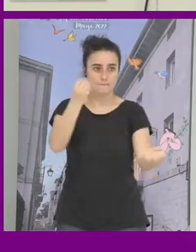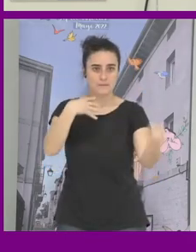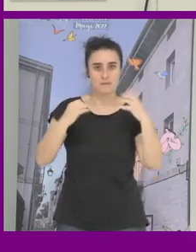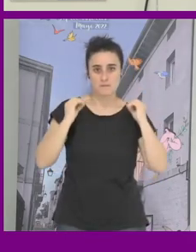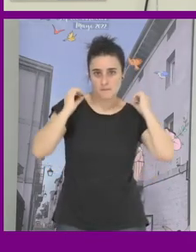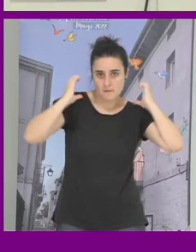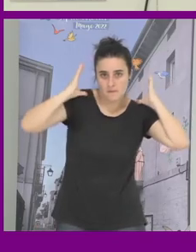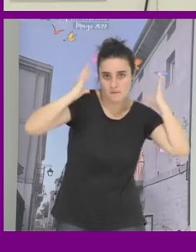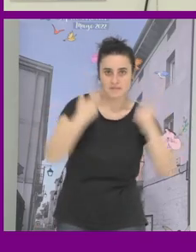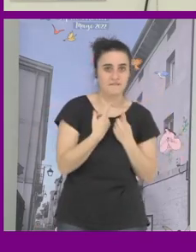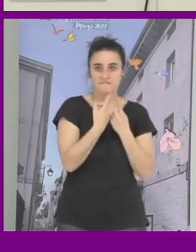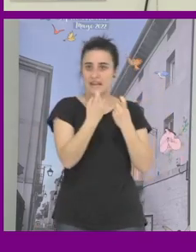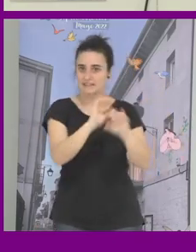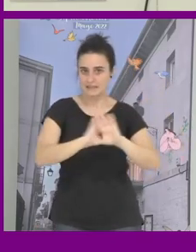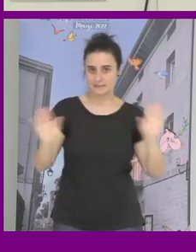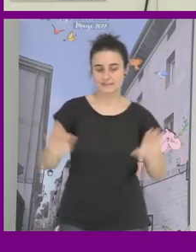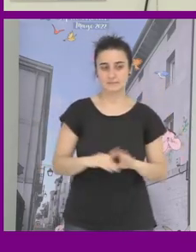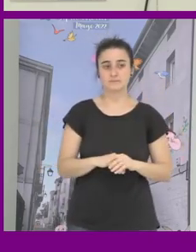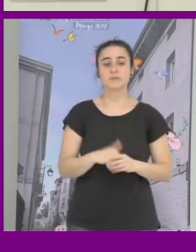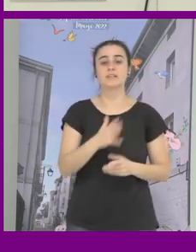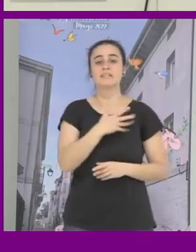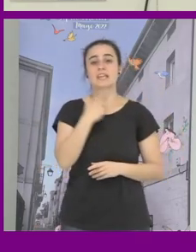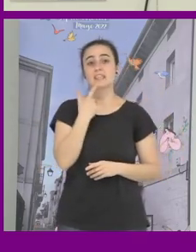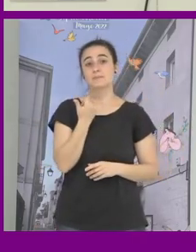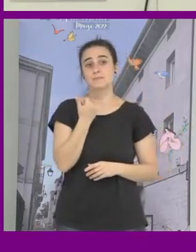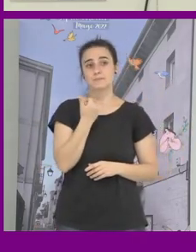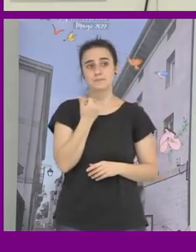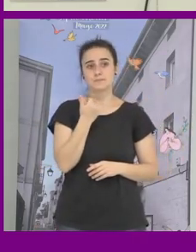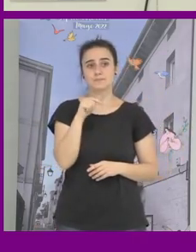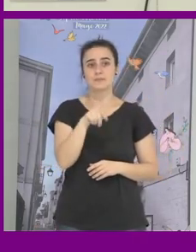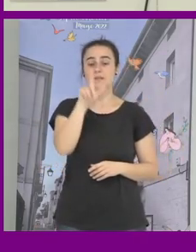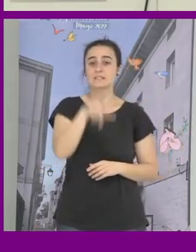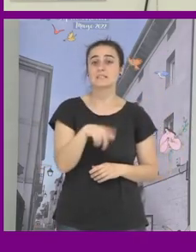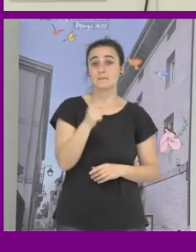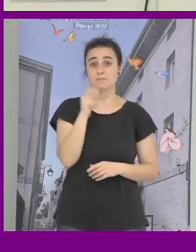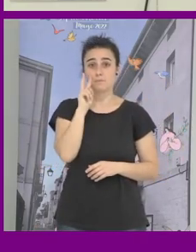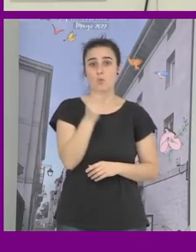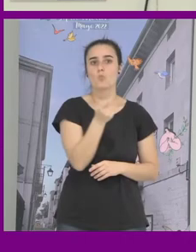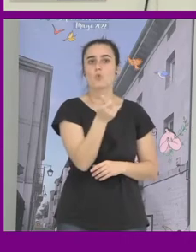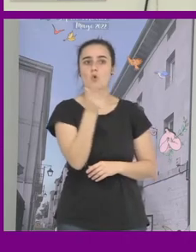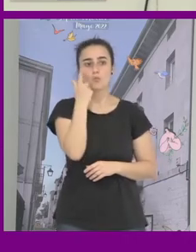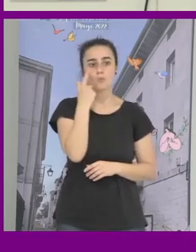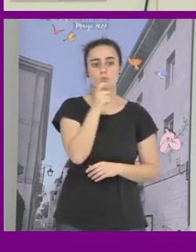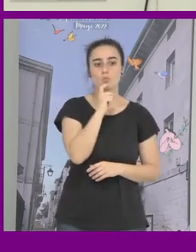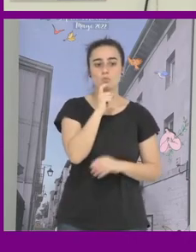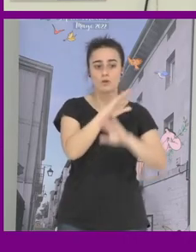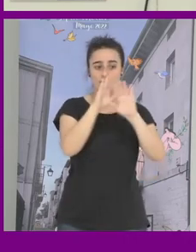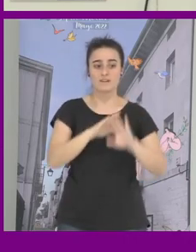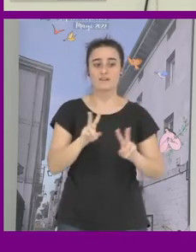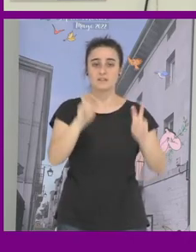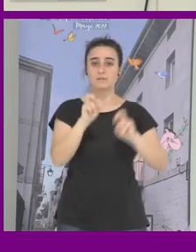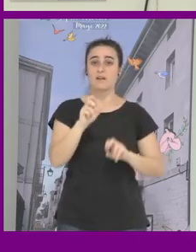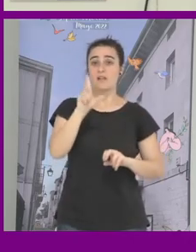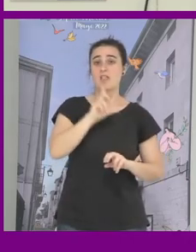egiteko falta zitzaidana. Bai, orduan, bueno, hori ere agertzen da, nola, azkenean, ba, lesbofobia bizi